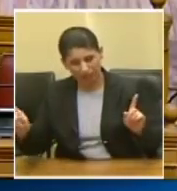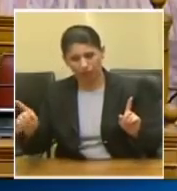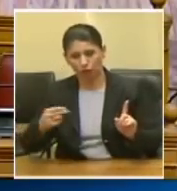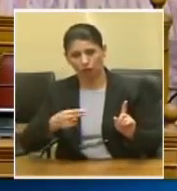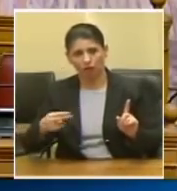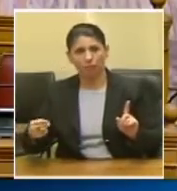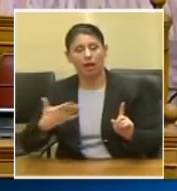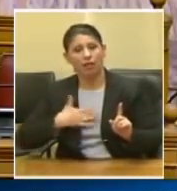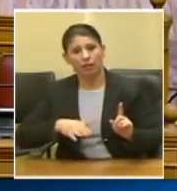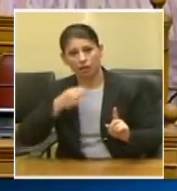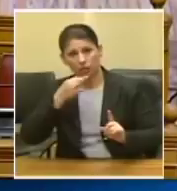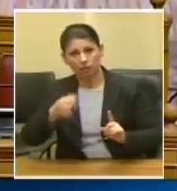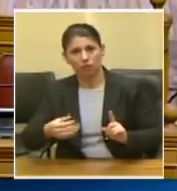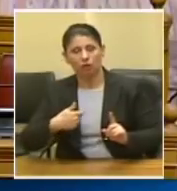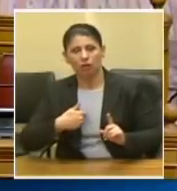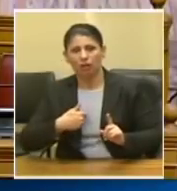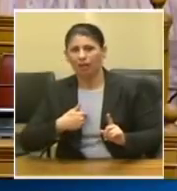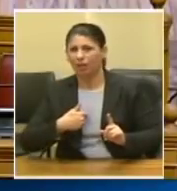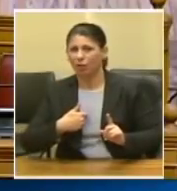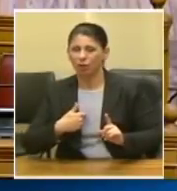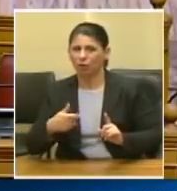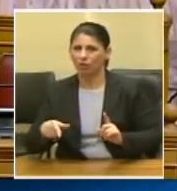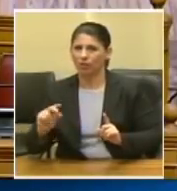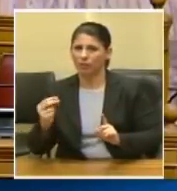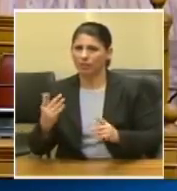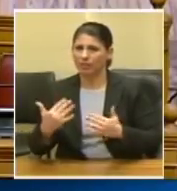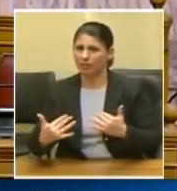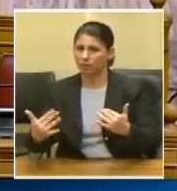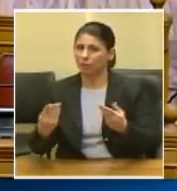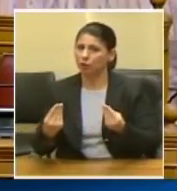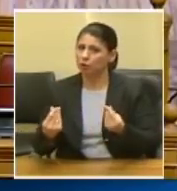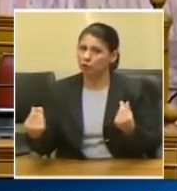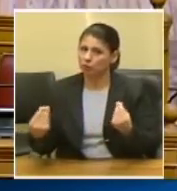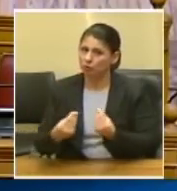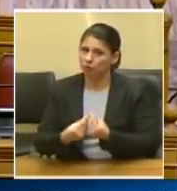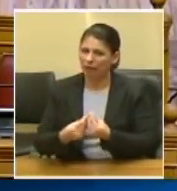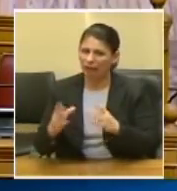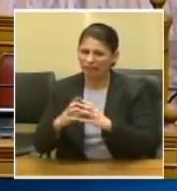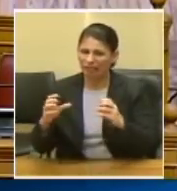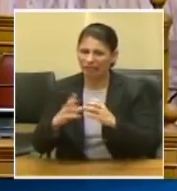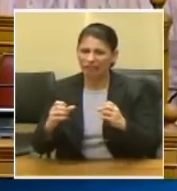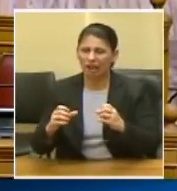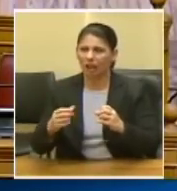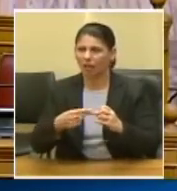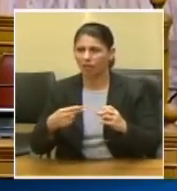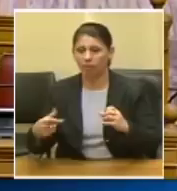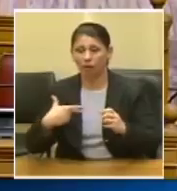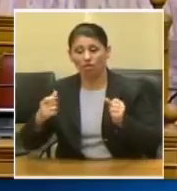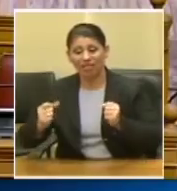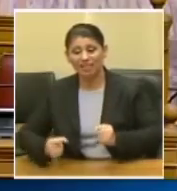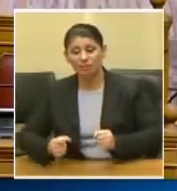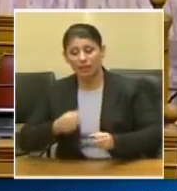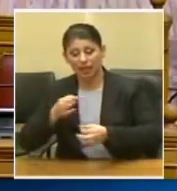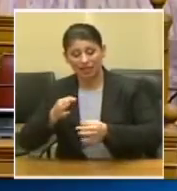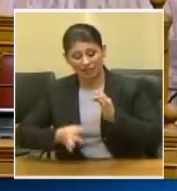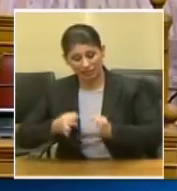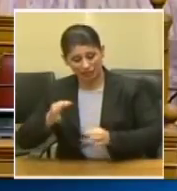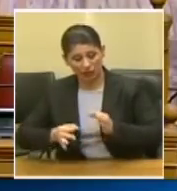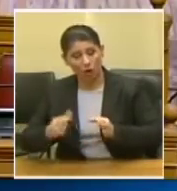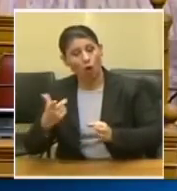Βουλή με τρόπο που συνάδει τσακώνομαι για την πουγάδα, μιλώ θεσμικά. Όσοι θέλουν να το κάνουν, παρακαλώ να το κάνουν έξω από αυτή